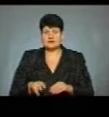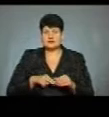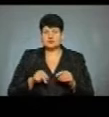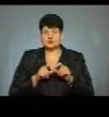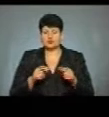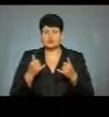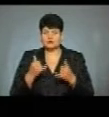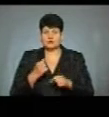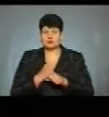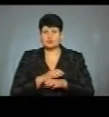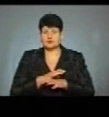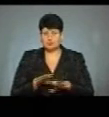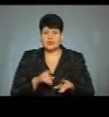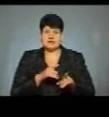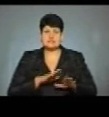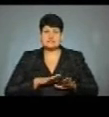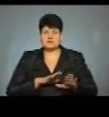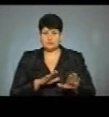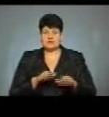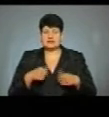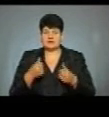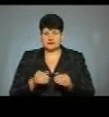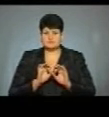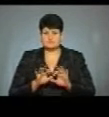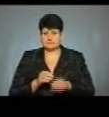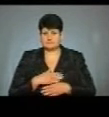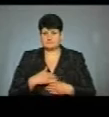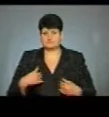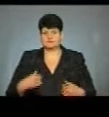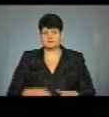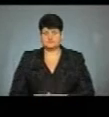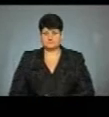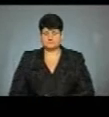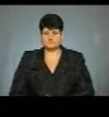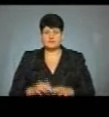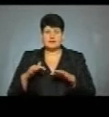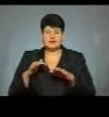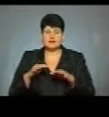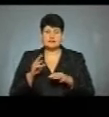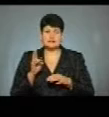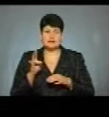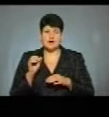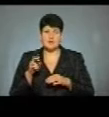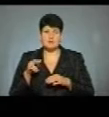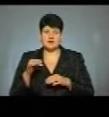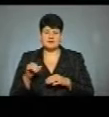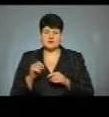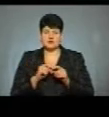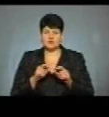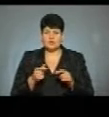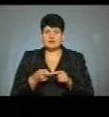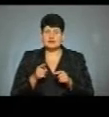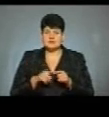школи сьогодні на роботі не було, а її заступниця давати коментарі відмовилася. Нападівська школа належить до Бурсуківської громади, і